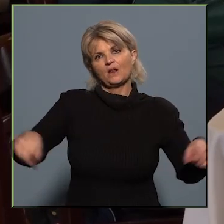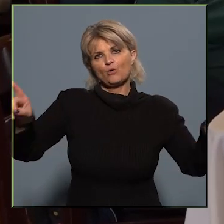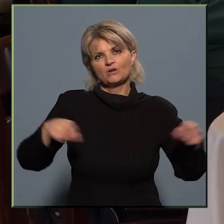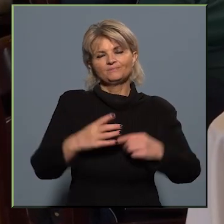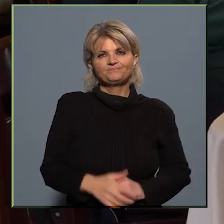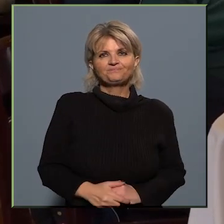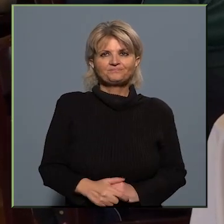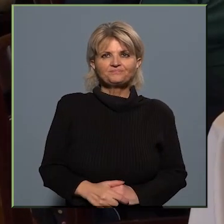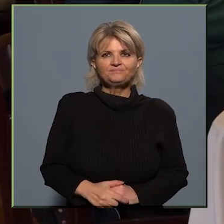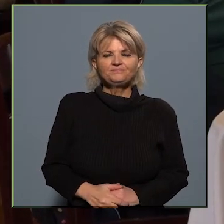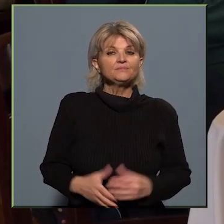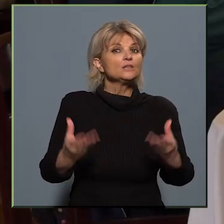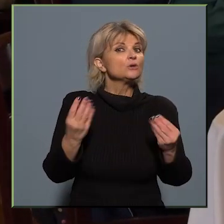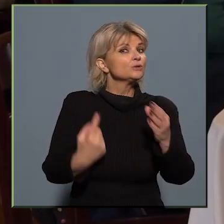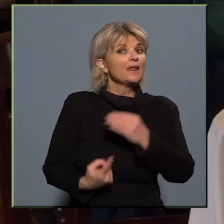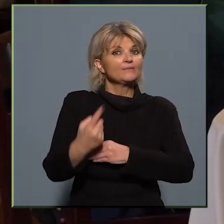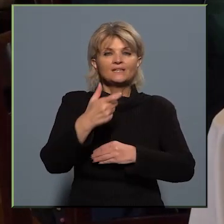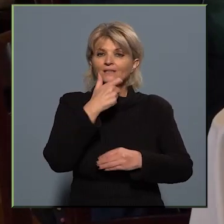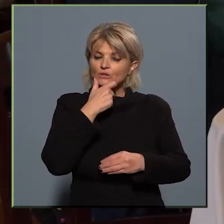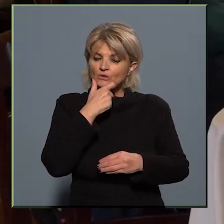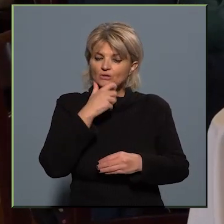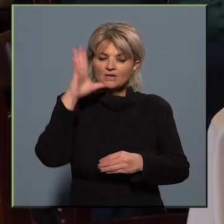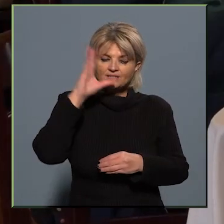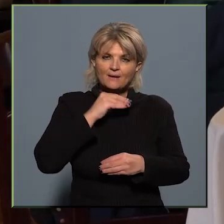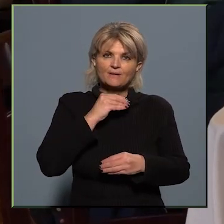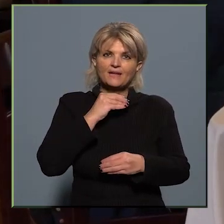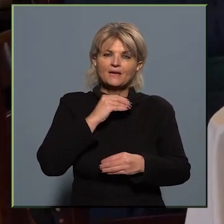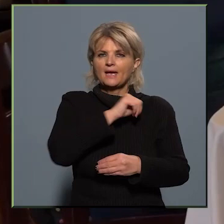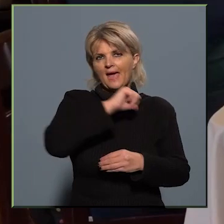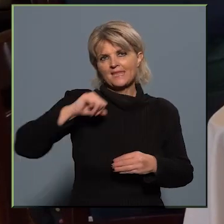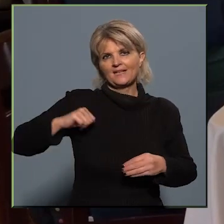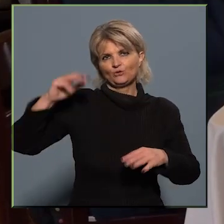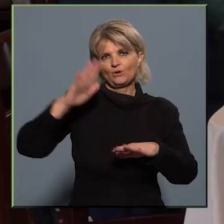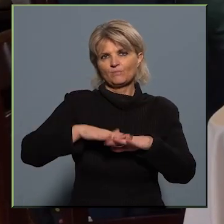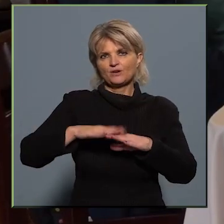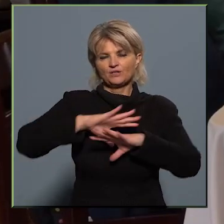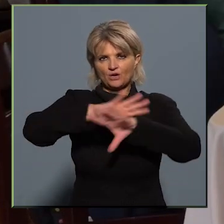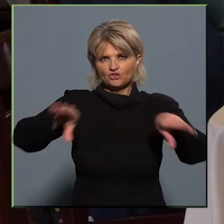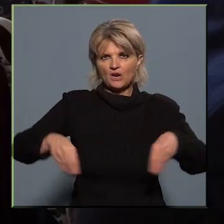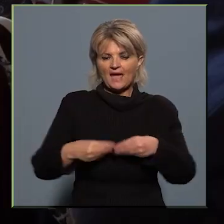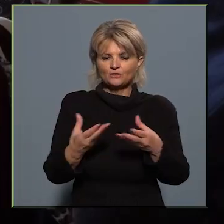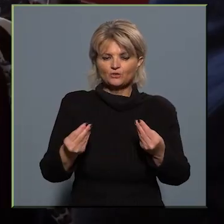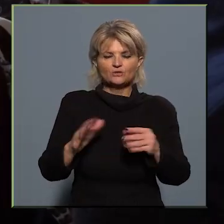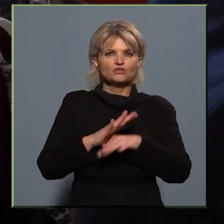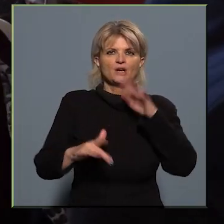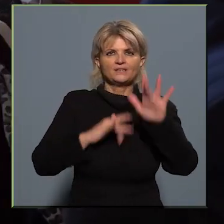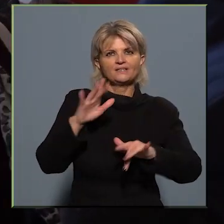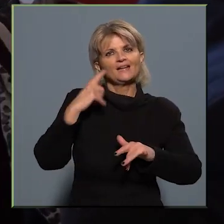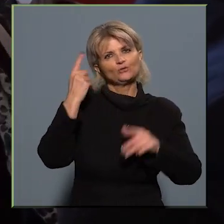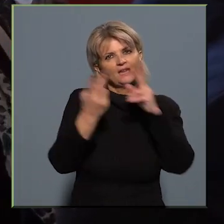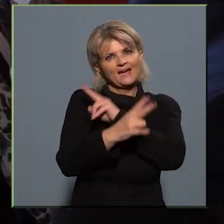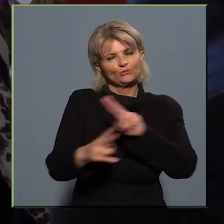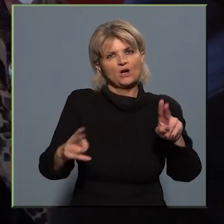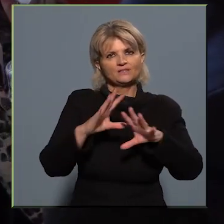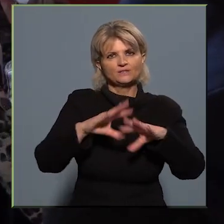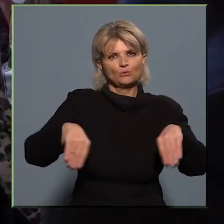készültek. Sokszor előfordul, hogy időskorukra az emberek egyre inkább egyedül maradnak. A család sok esetben csak ritkán tudja meglátogatni